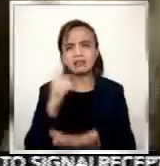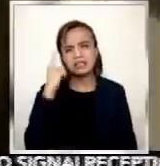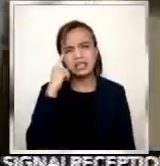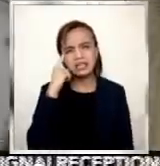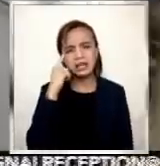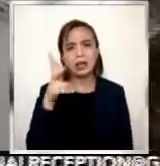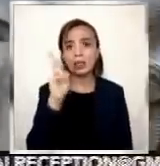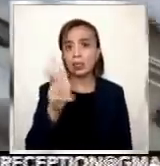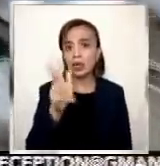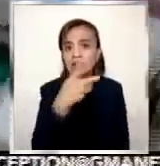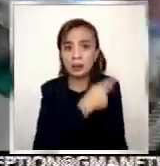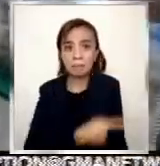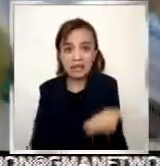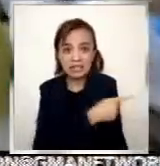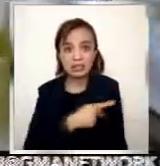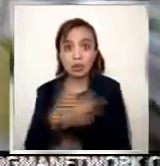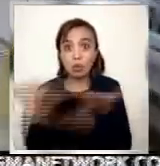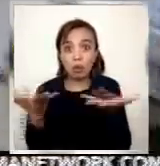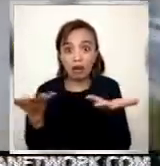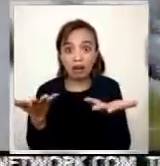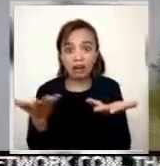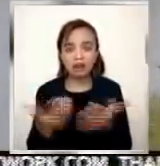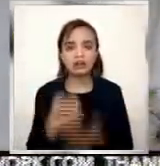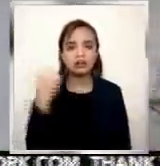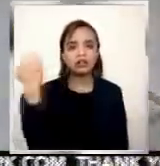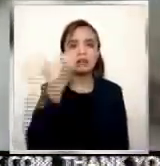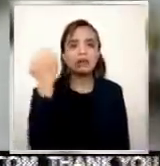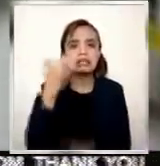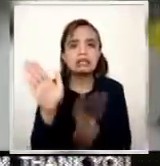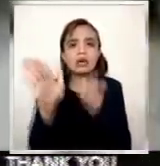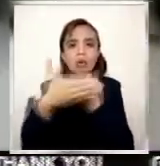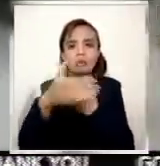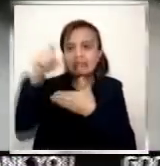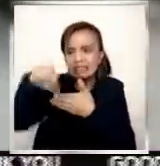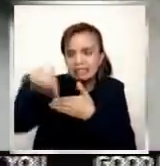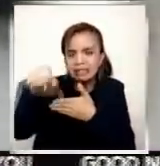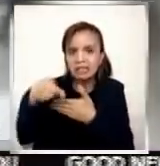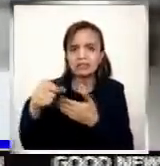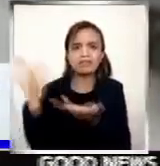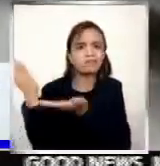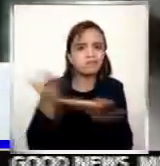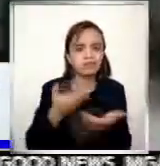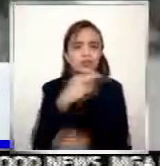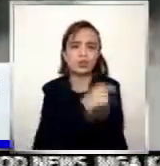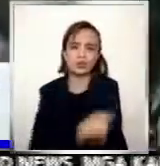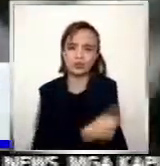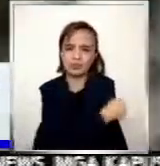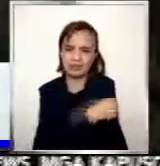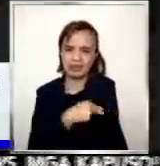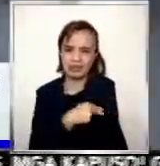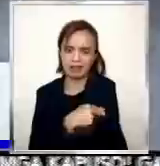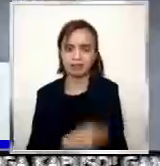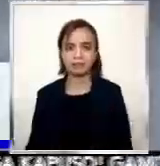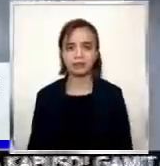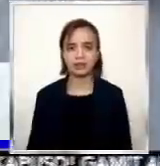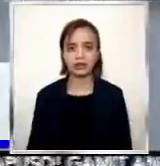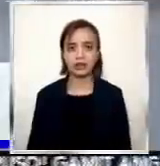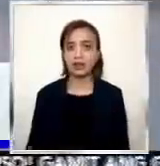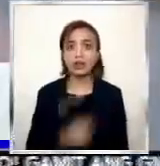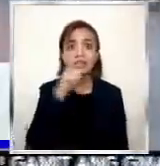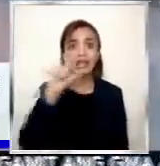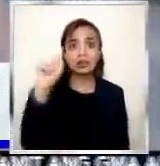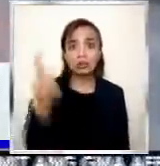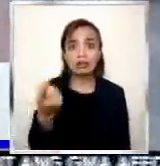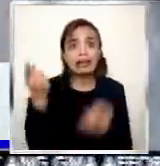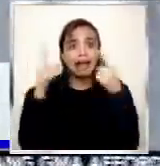nasa emergency room na kailangan din maipasok sa ospital. Ang ganitong sitwasyon hindi lang sa PGH nangyayari dahil patuloy pa rin